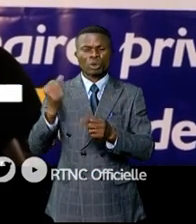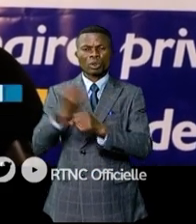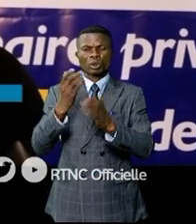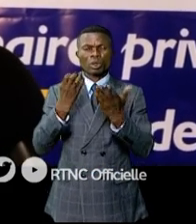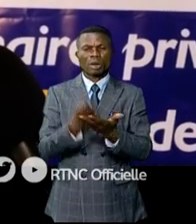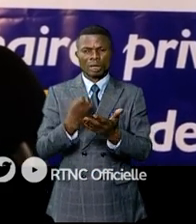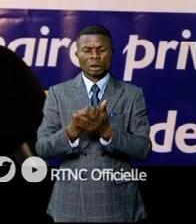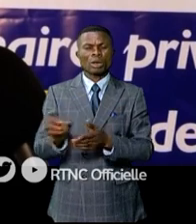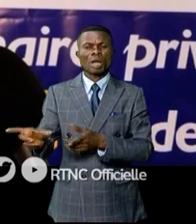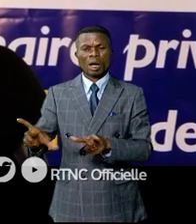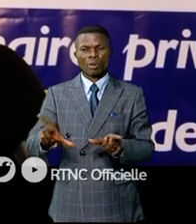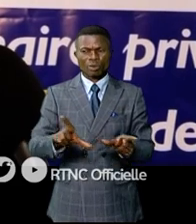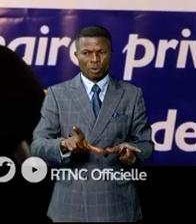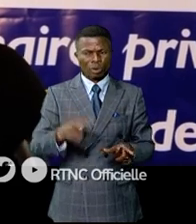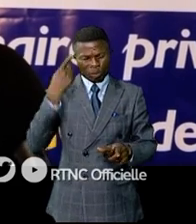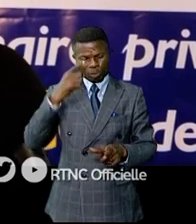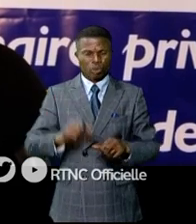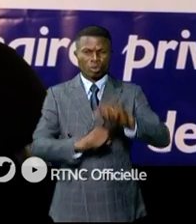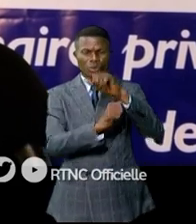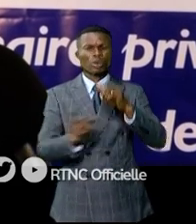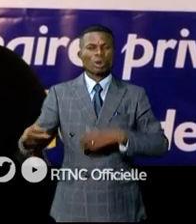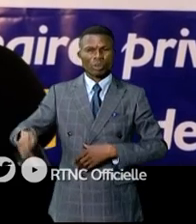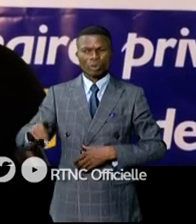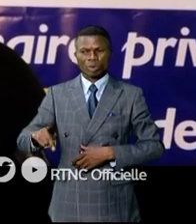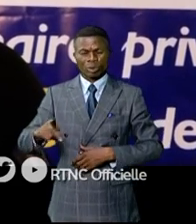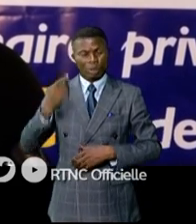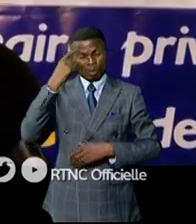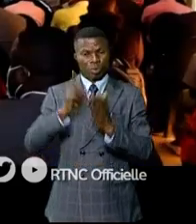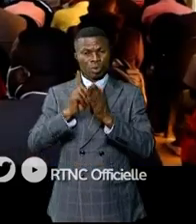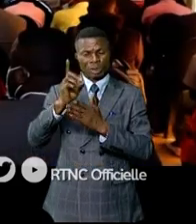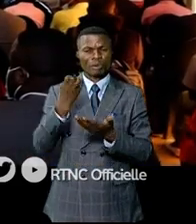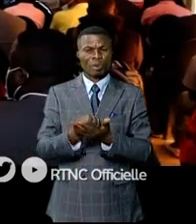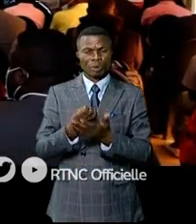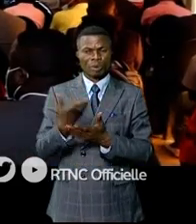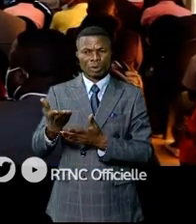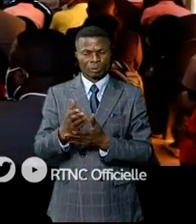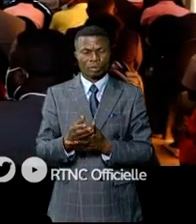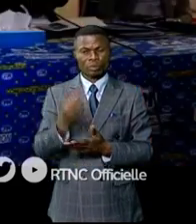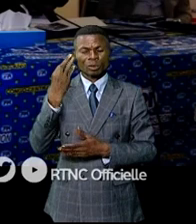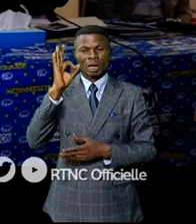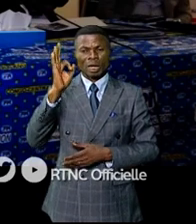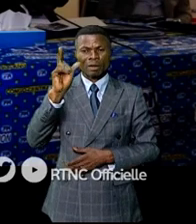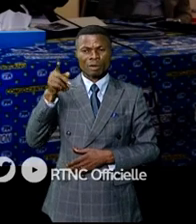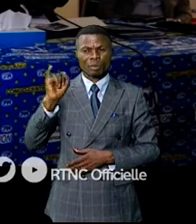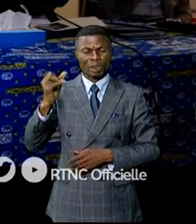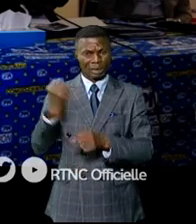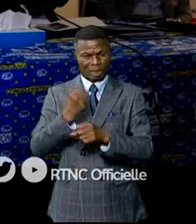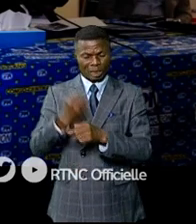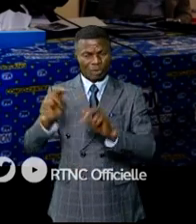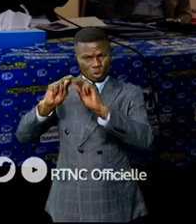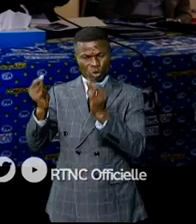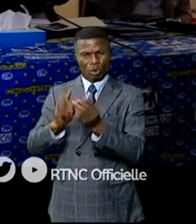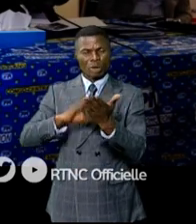du Lualaba pour qu'on puisse accompagner la province dans la voie du développement économique. Toutefois, le Fonds de promotion de l'industrie travaille déjà sur une série